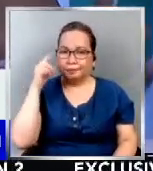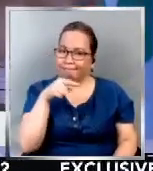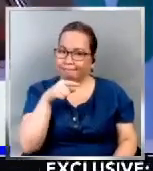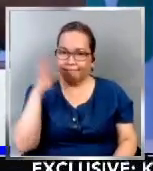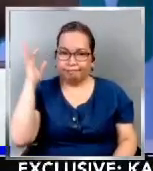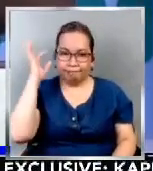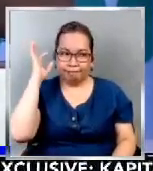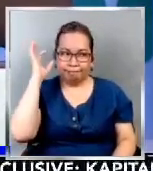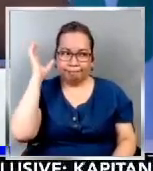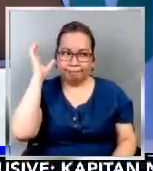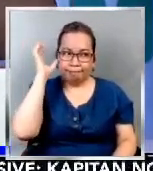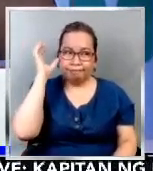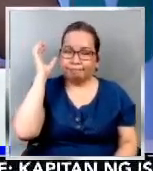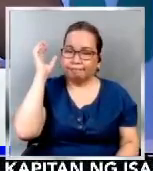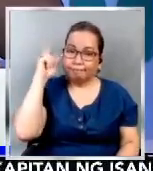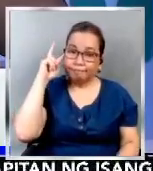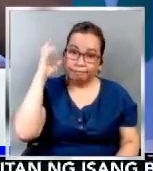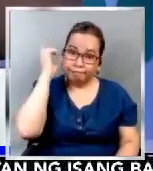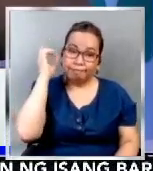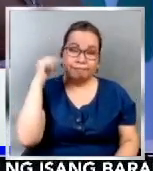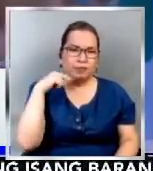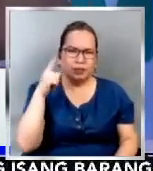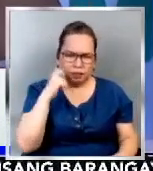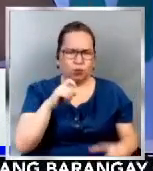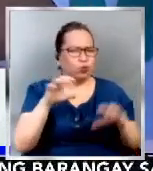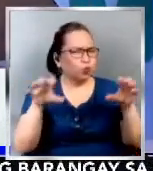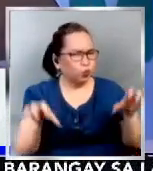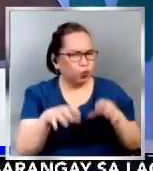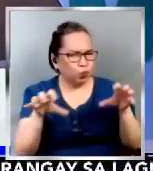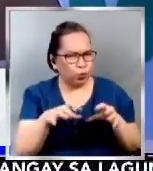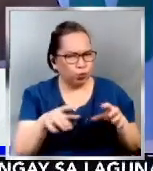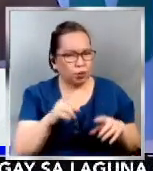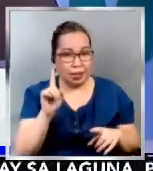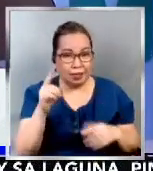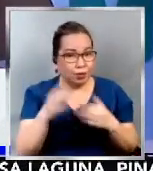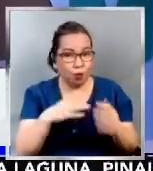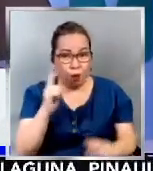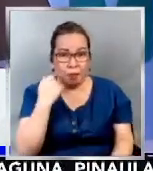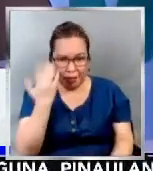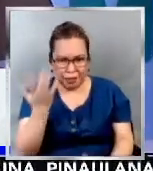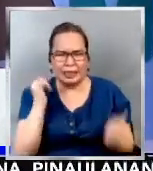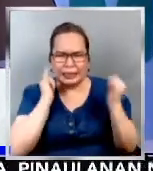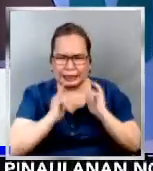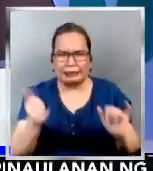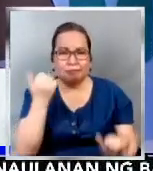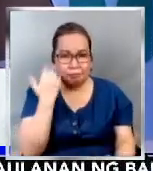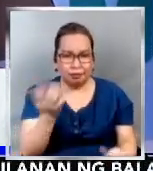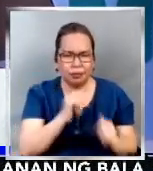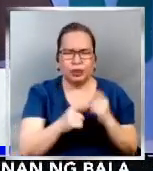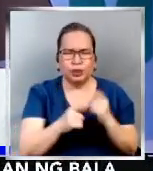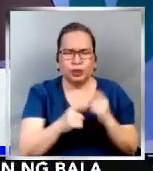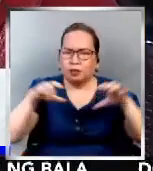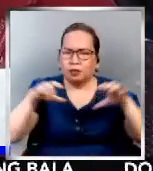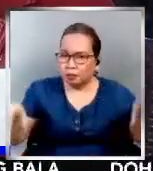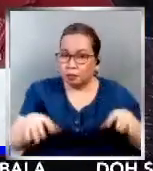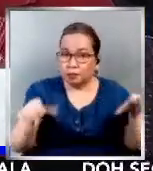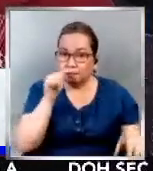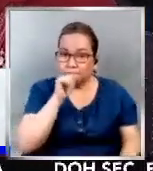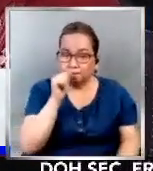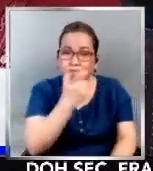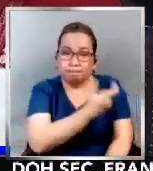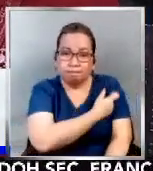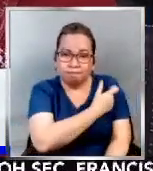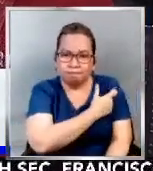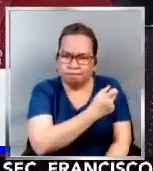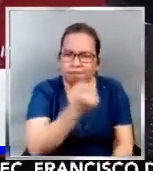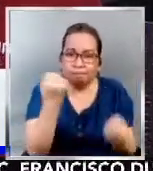hard to make sure that we vaccinate as many and as fast as we can. Hindi